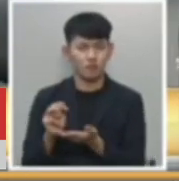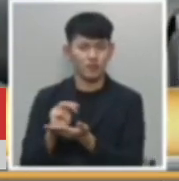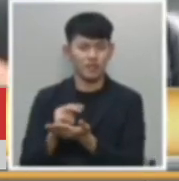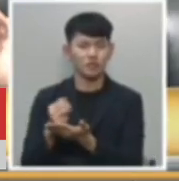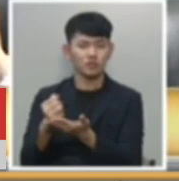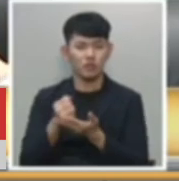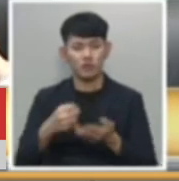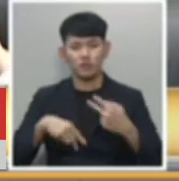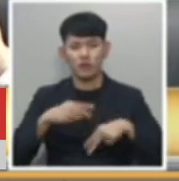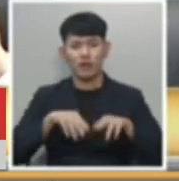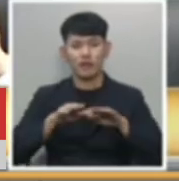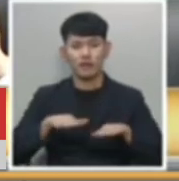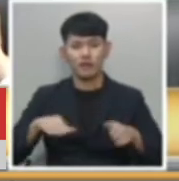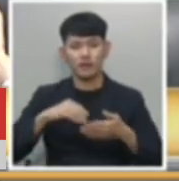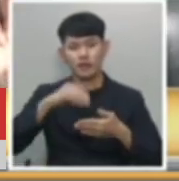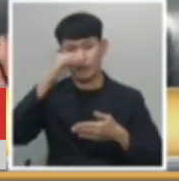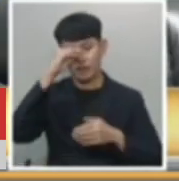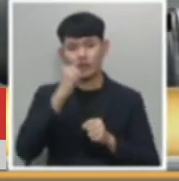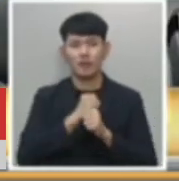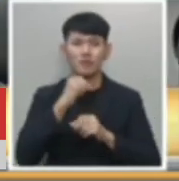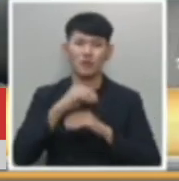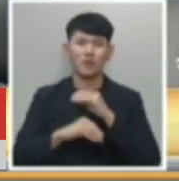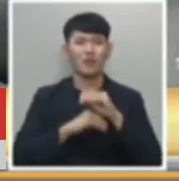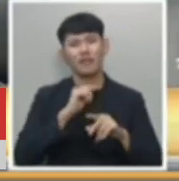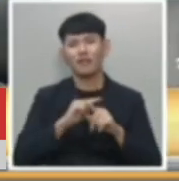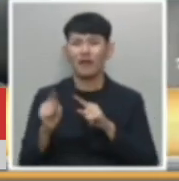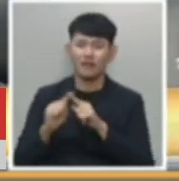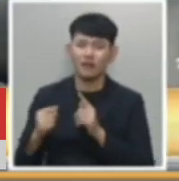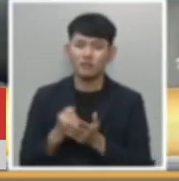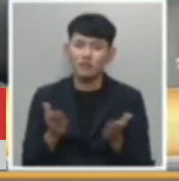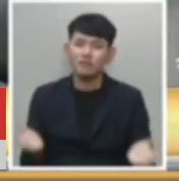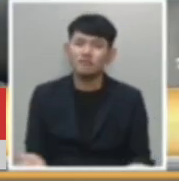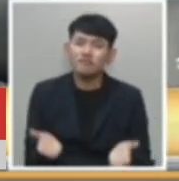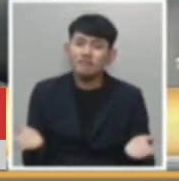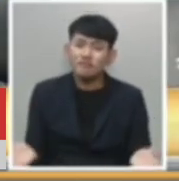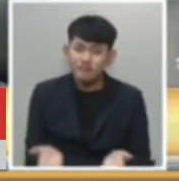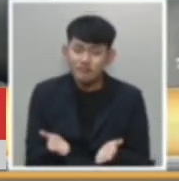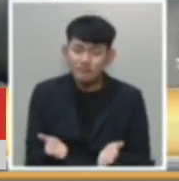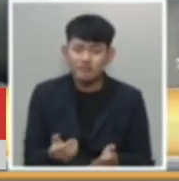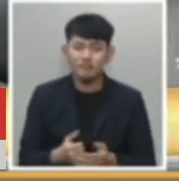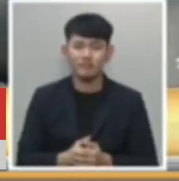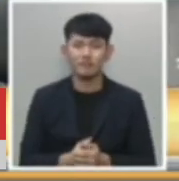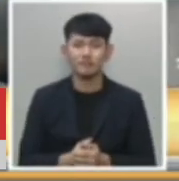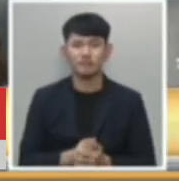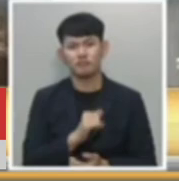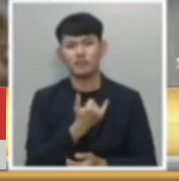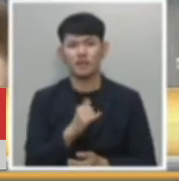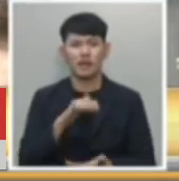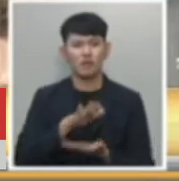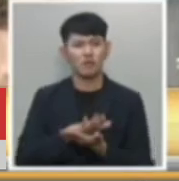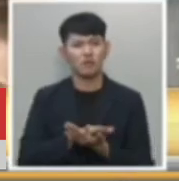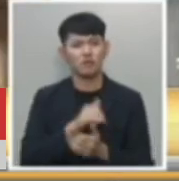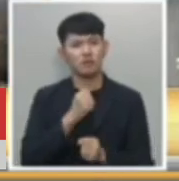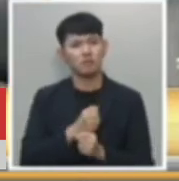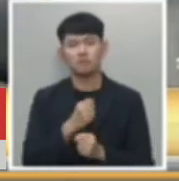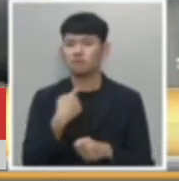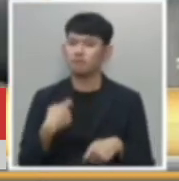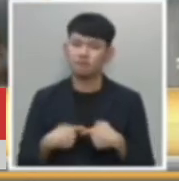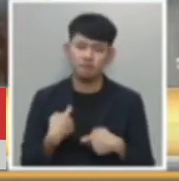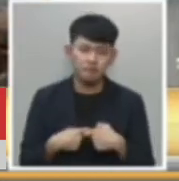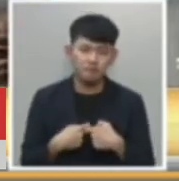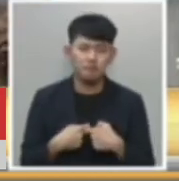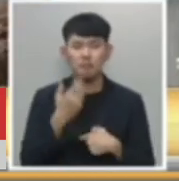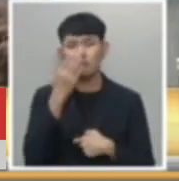เรียนให้ทำโครงการต่างๆมาสนับสนุนนะครับบางโรงเรียนทำไม่ได้นะครับเพราะว่าอยู่ในพื้น